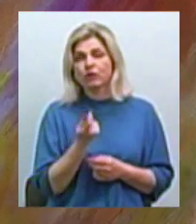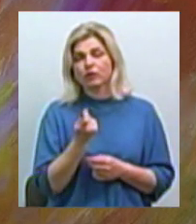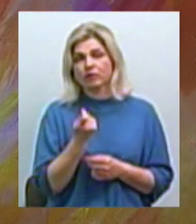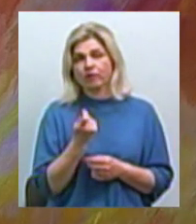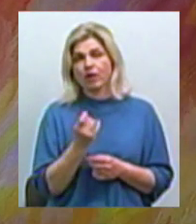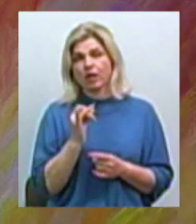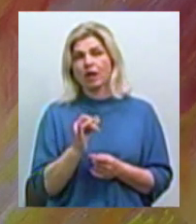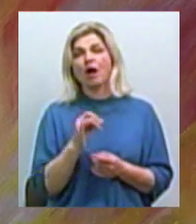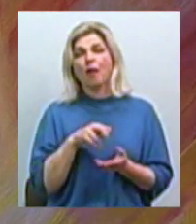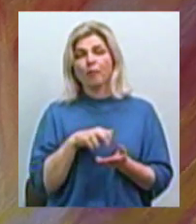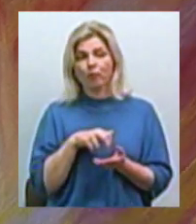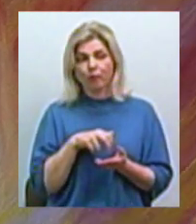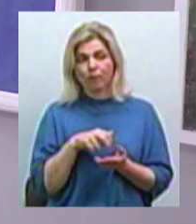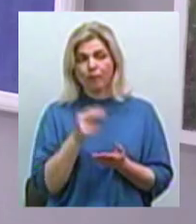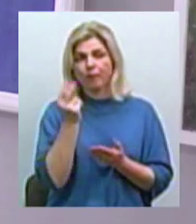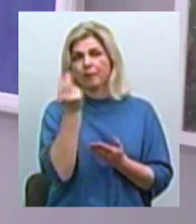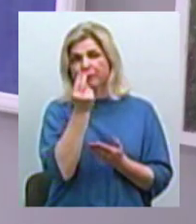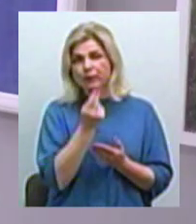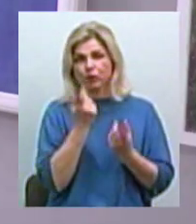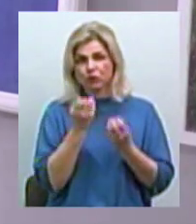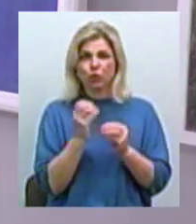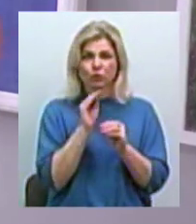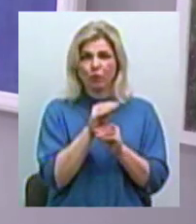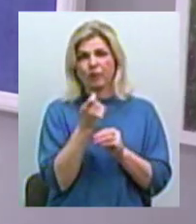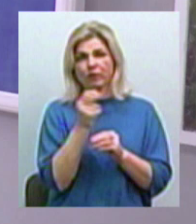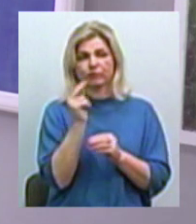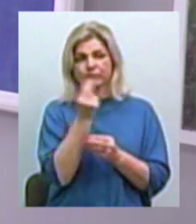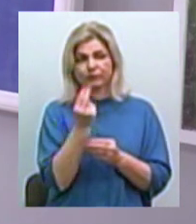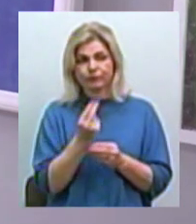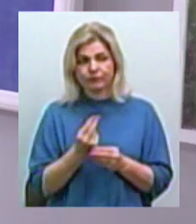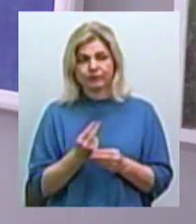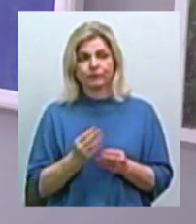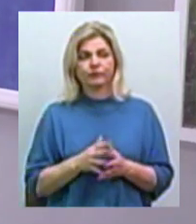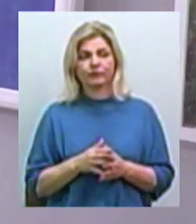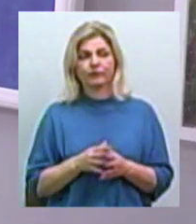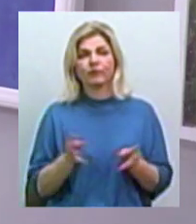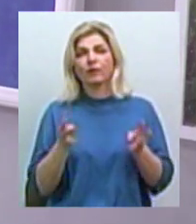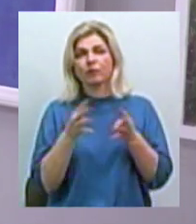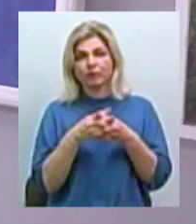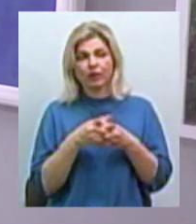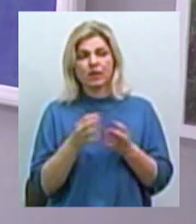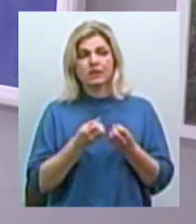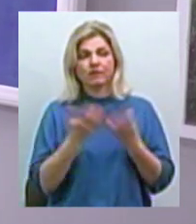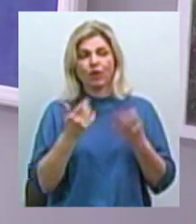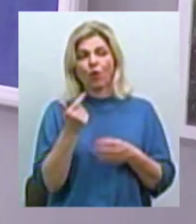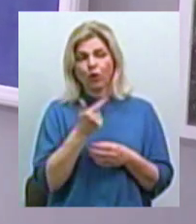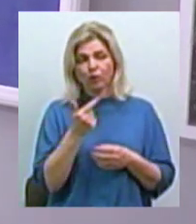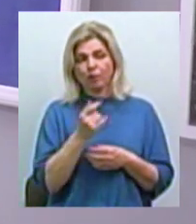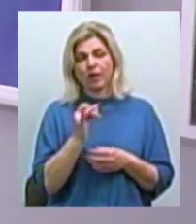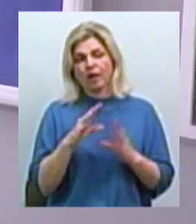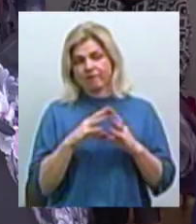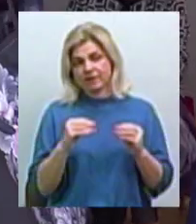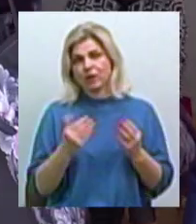ще пройдуся по фону, пролісирую, об'єднаю таким світло-голубеньким рисом, і потім буде все